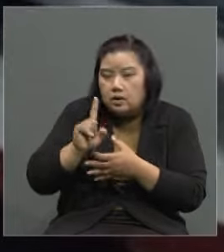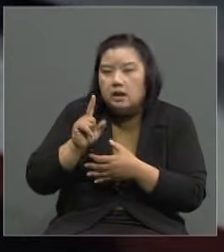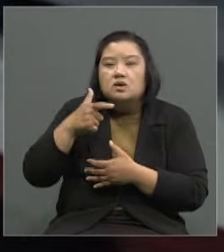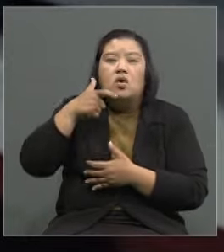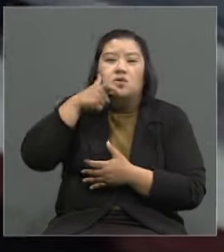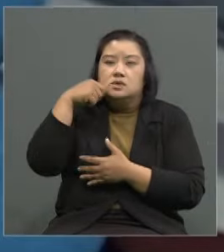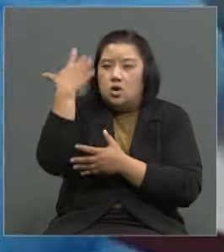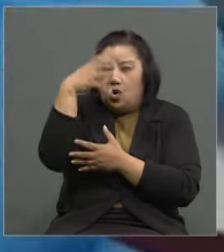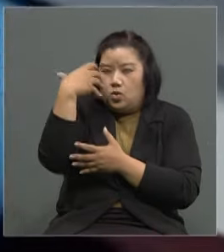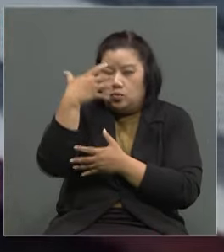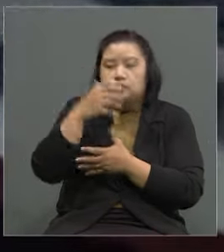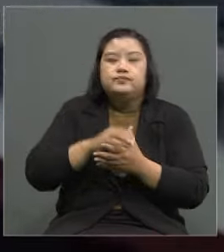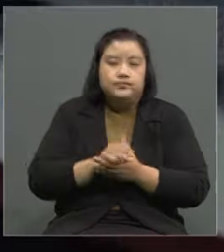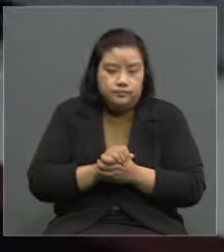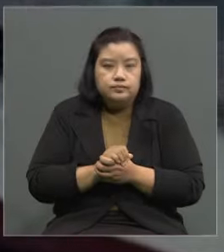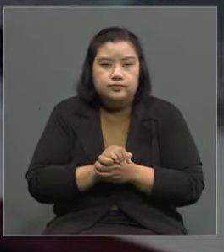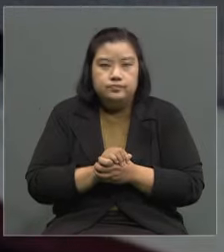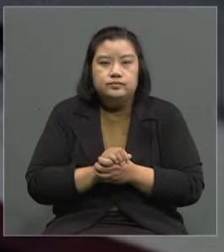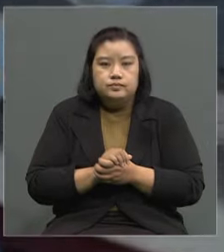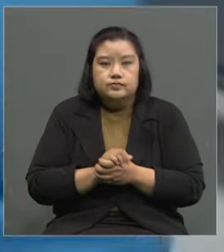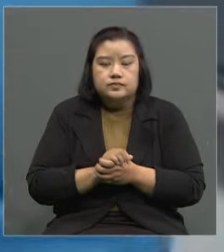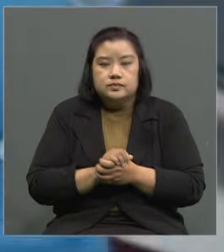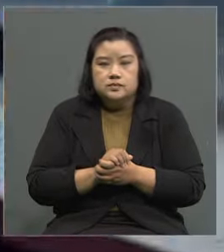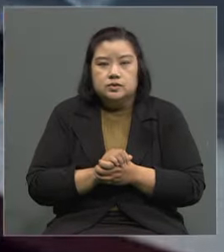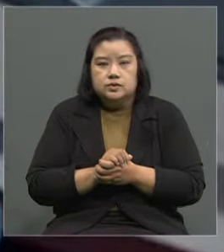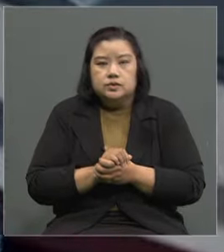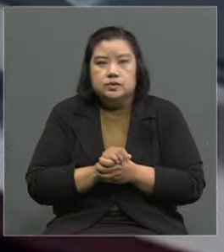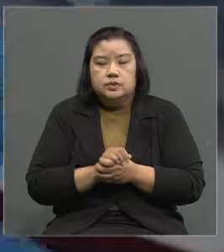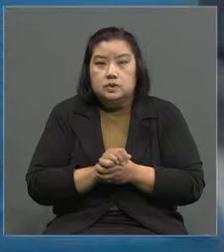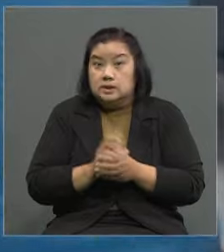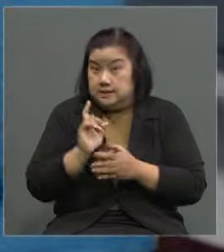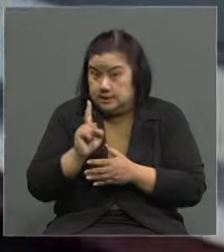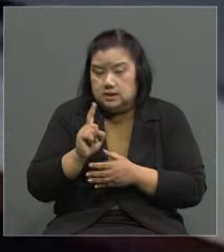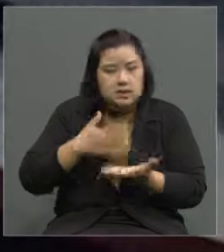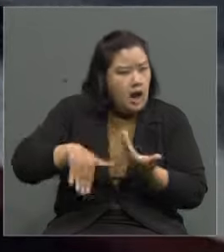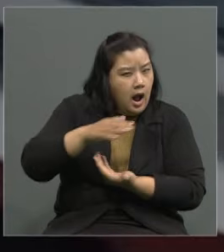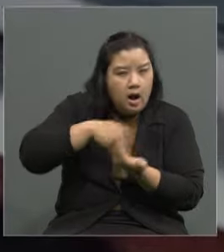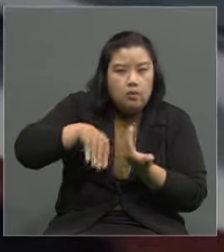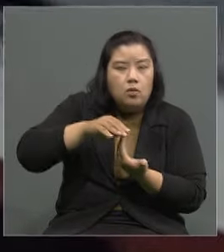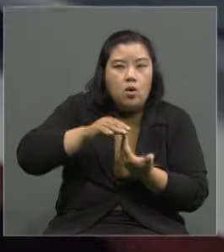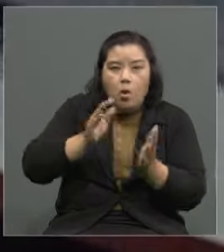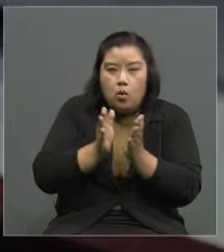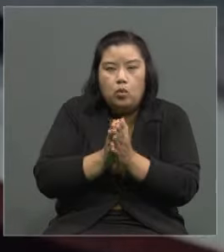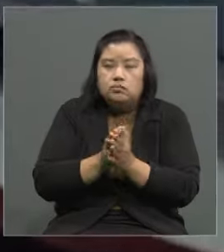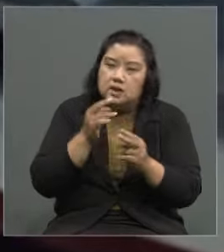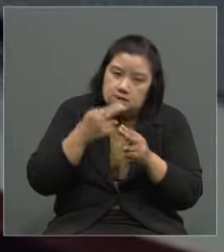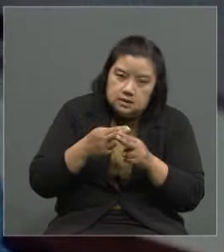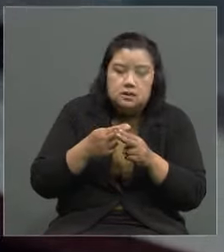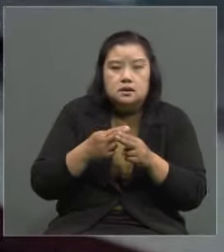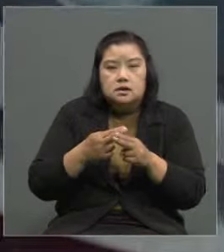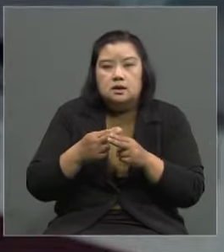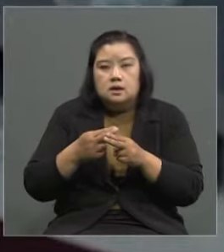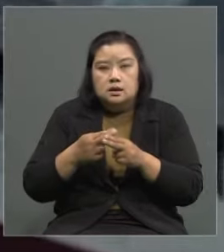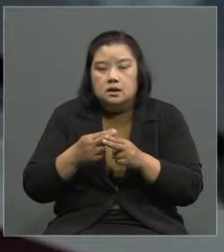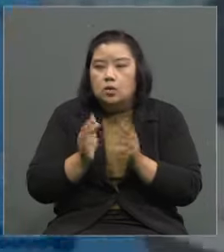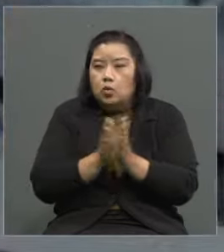ด้วยทีนี้เขาบอกอย่างงี้อย่างที่เมื่อสักครู่คุณกองแก้วบอกคุณผู้ชมอ่ะมูลค่าของลูกค้าที่เขาไปขายเนี่ยรายชื่อพวกเราเนี่ยเขาขายกัน